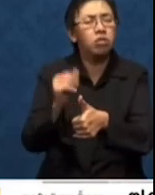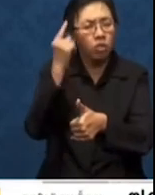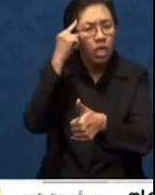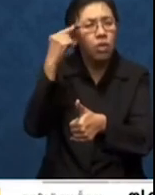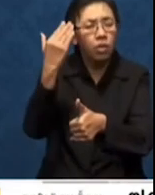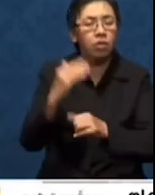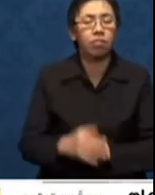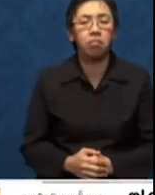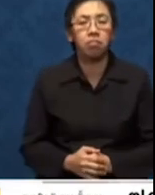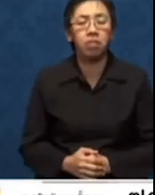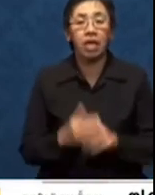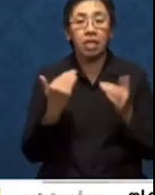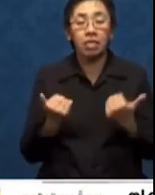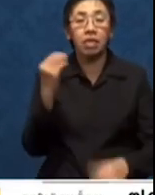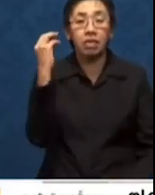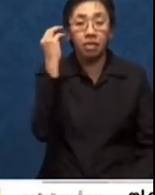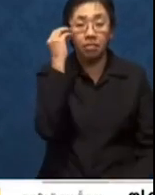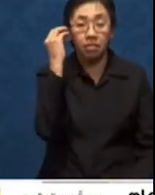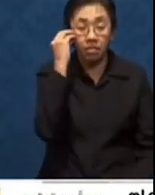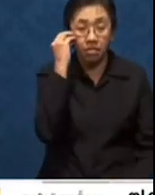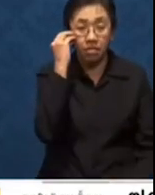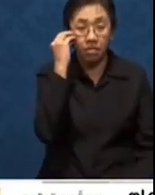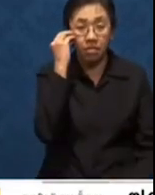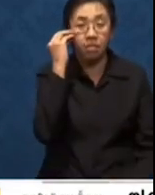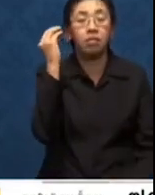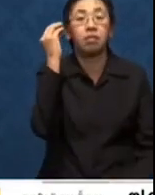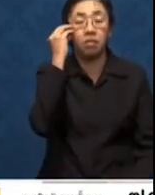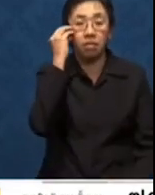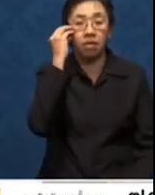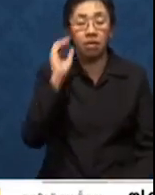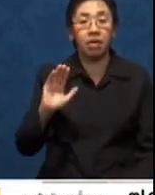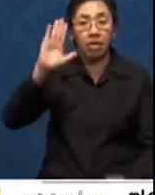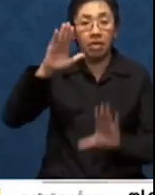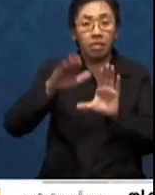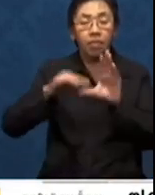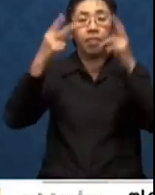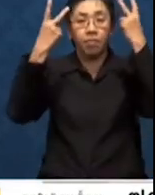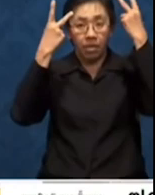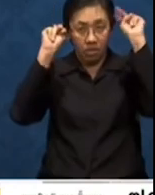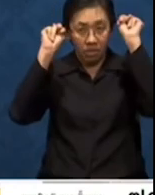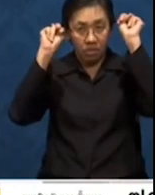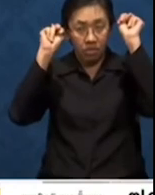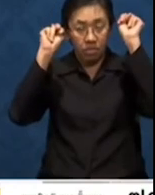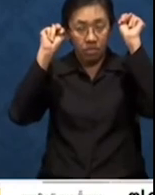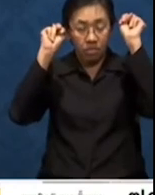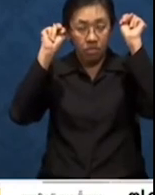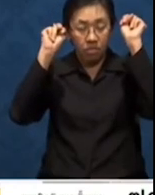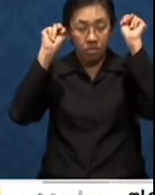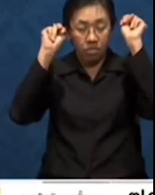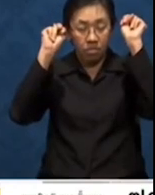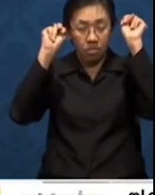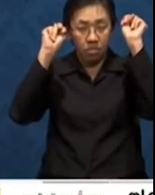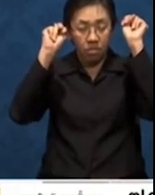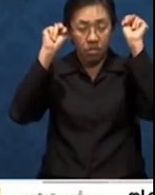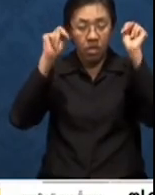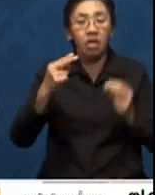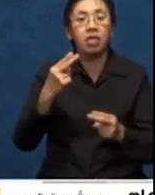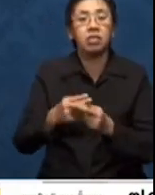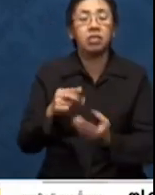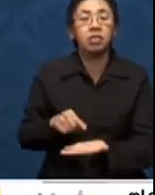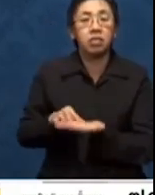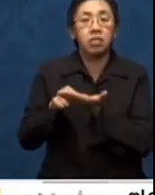านี้ท่านพิธาจึงยังเป็นแคนดิเดตนายกรัฐมนตรีและสามารถถูกเสน